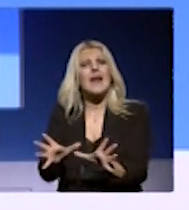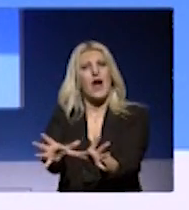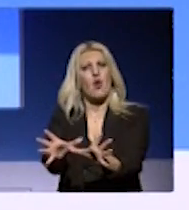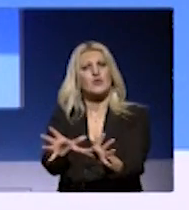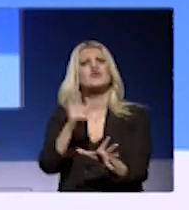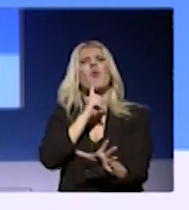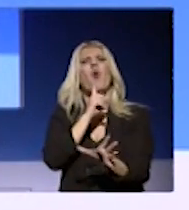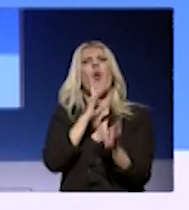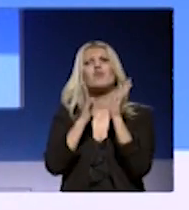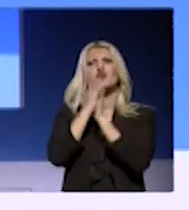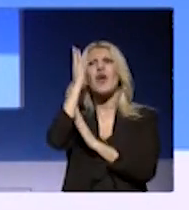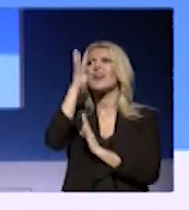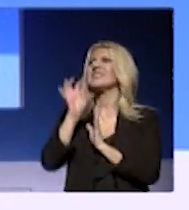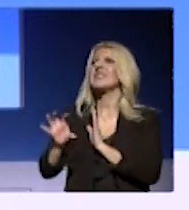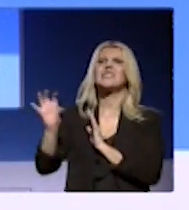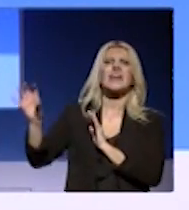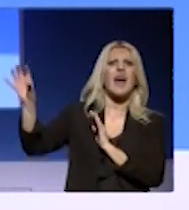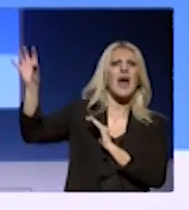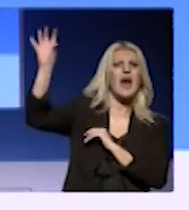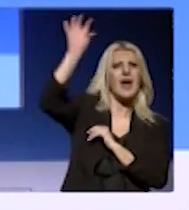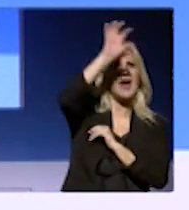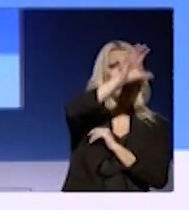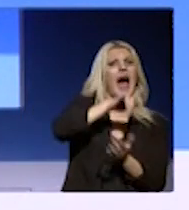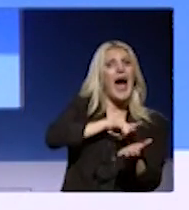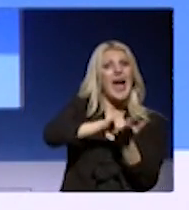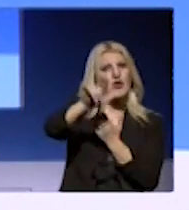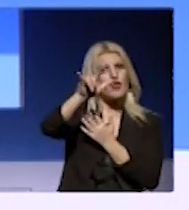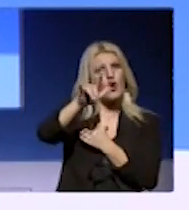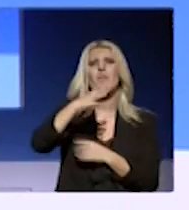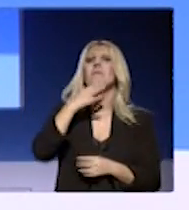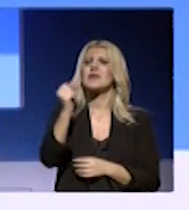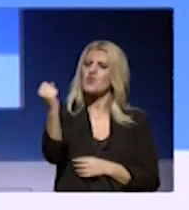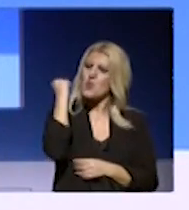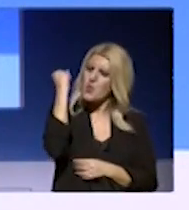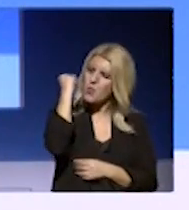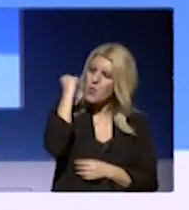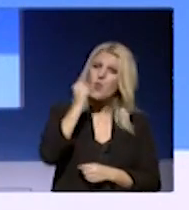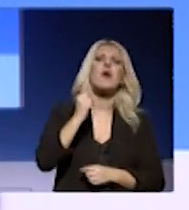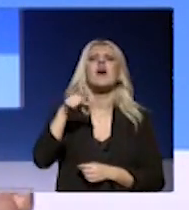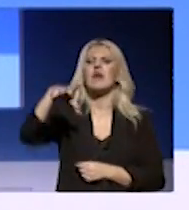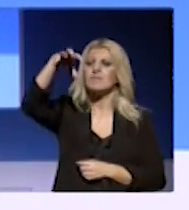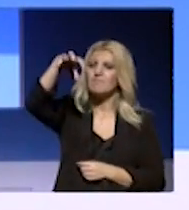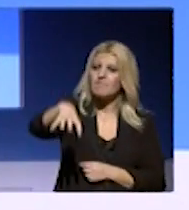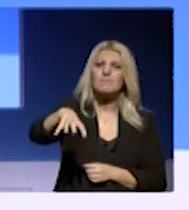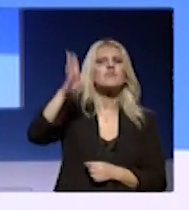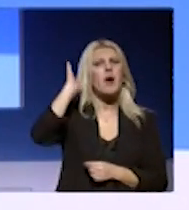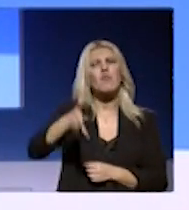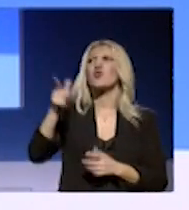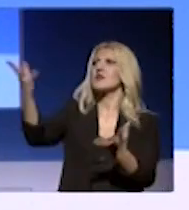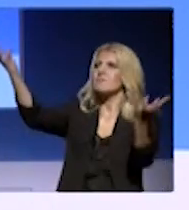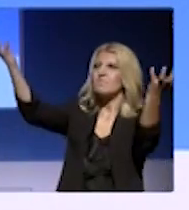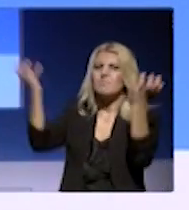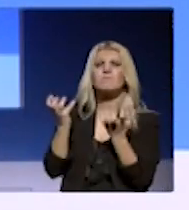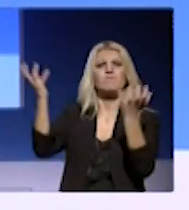περιφερειακά αεροδρόμια, έτσι ώστε το πιο δυναμικό περιφερειακό αεροδρόμιο της χώρας να μπορέσει να προσελκύσει